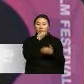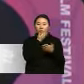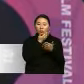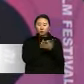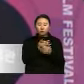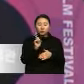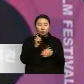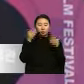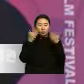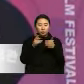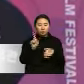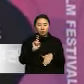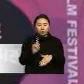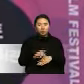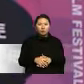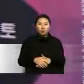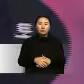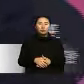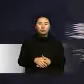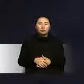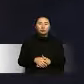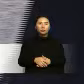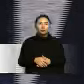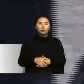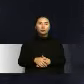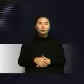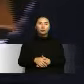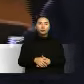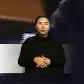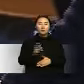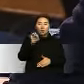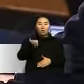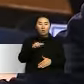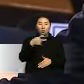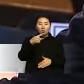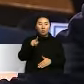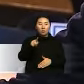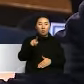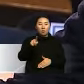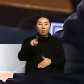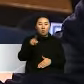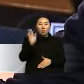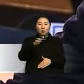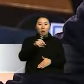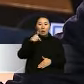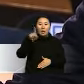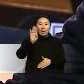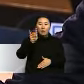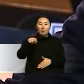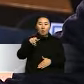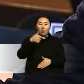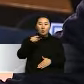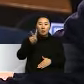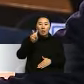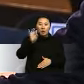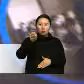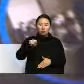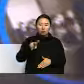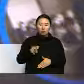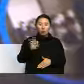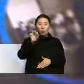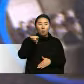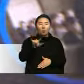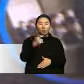그중에서도 좀 주목할 만한 작품이 있다면 어떤 걸까요? 네, 원더와 가보나움을 추천드리고 싶은데요. 원더는